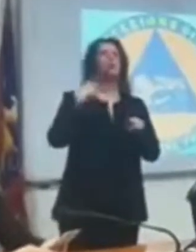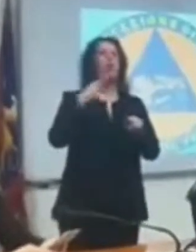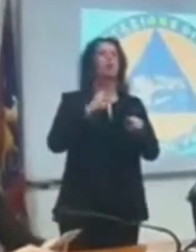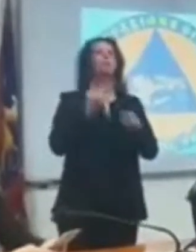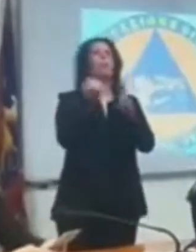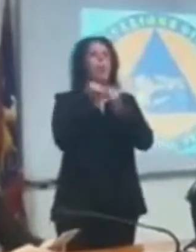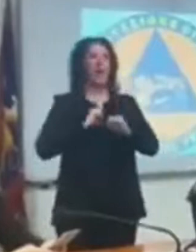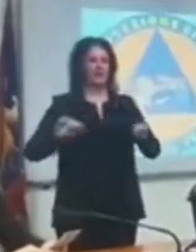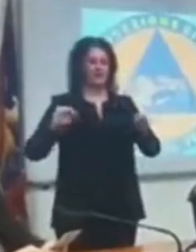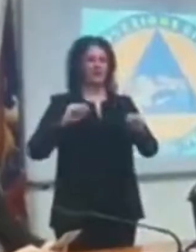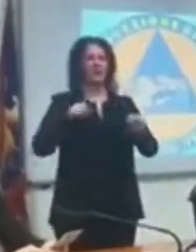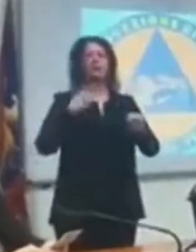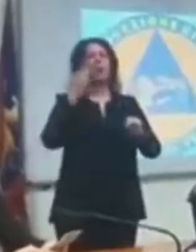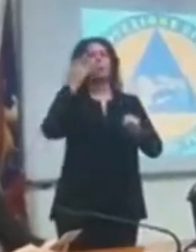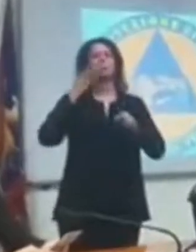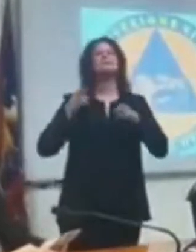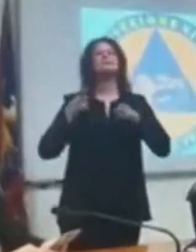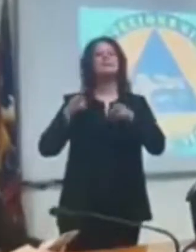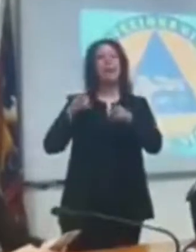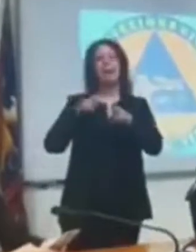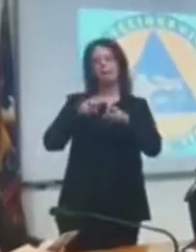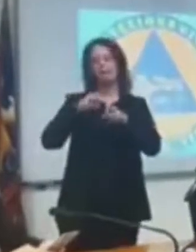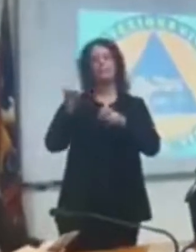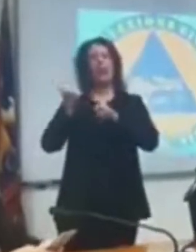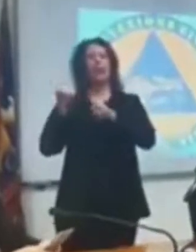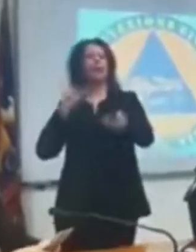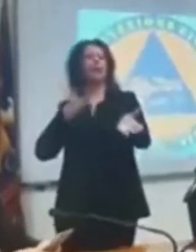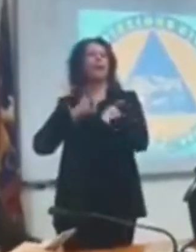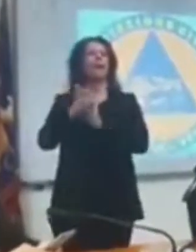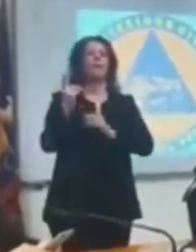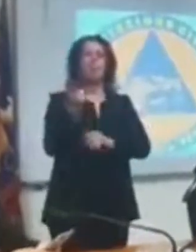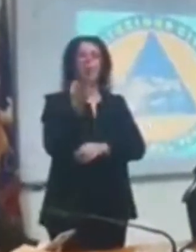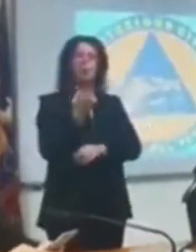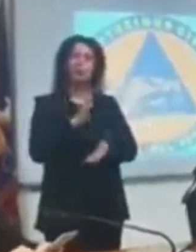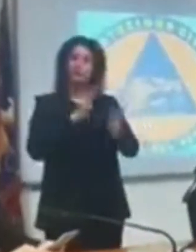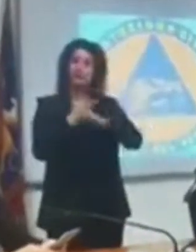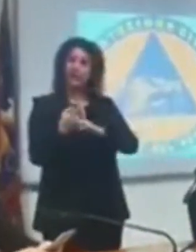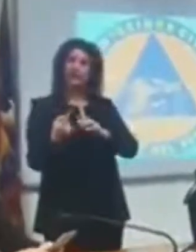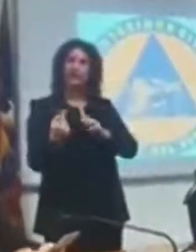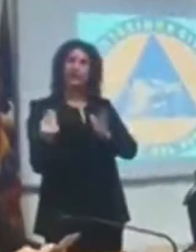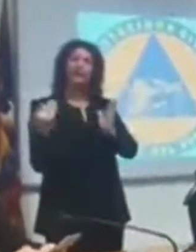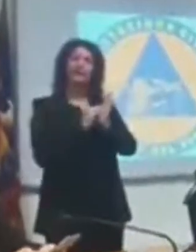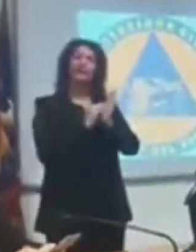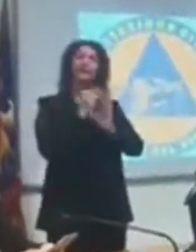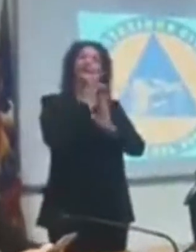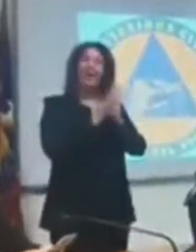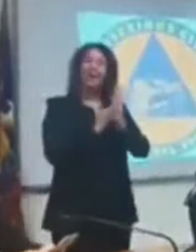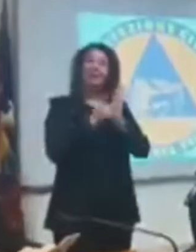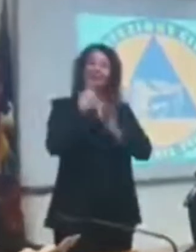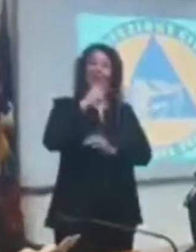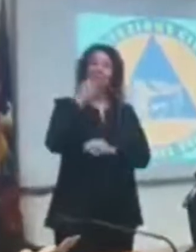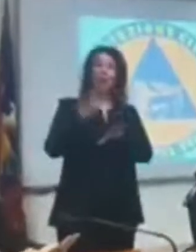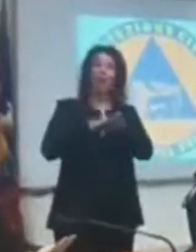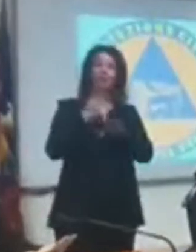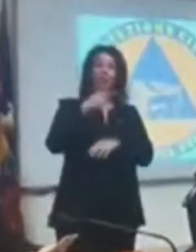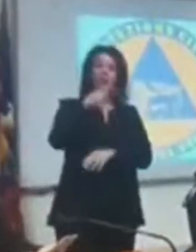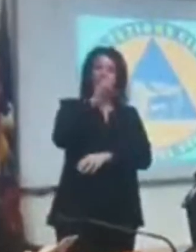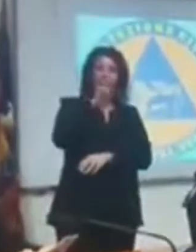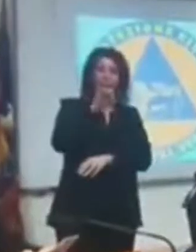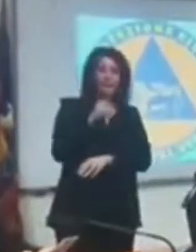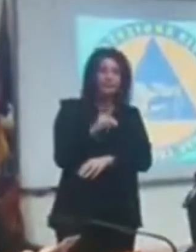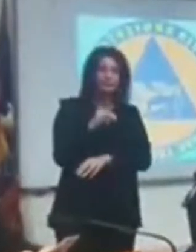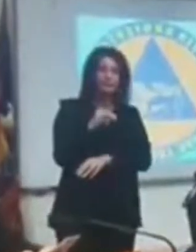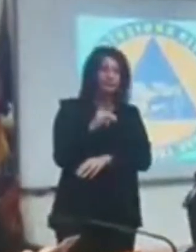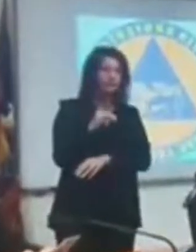No, no, sto parlando del trattamento ospedaliero qui, solo ospedaliero. Sì. Però il